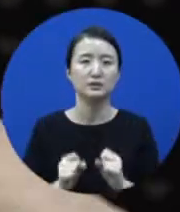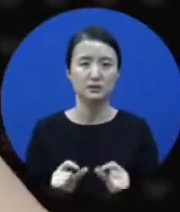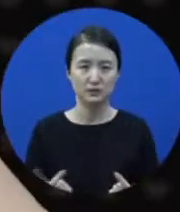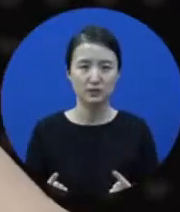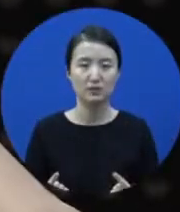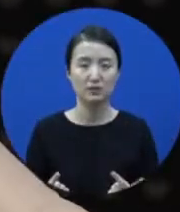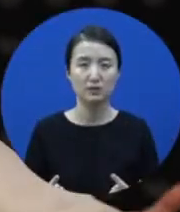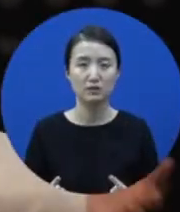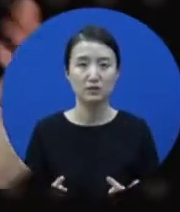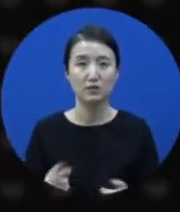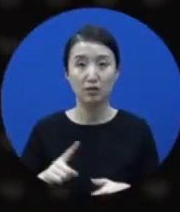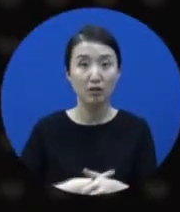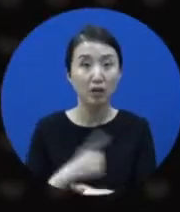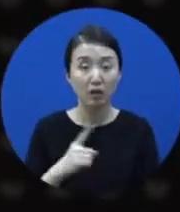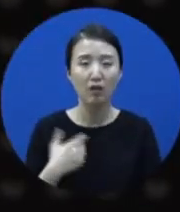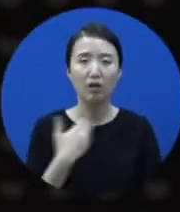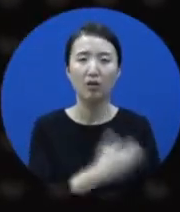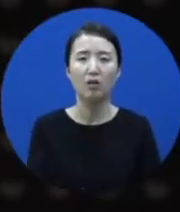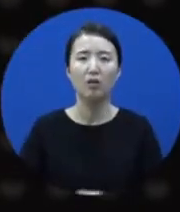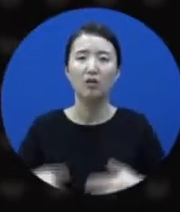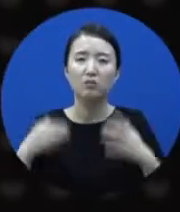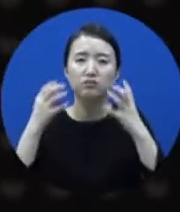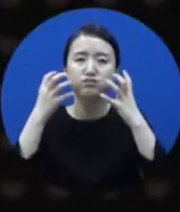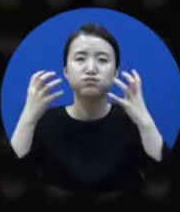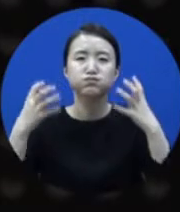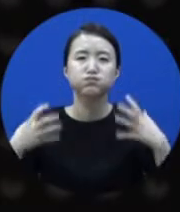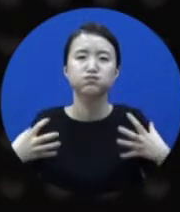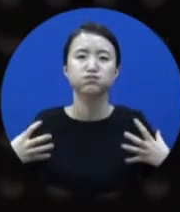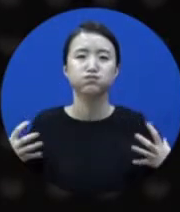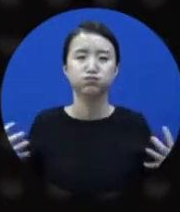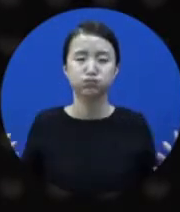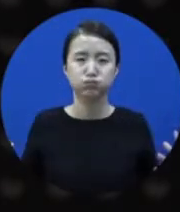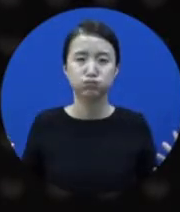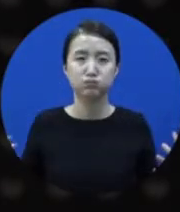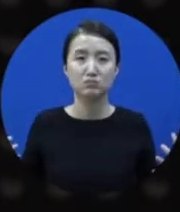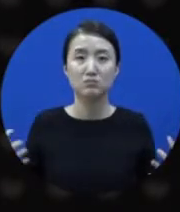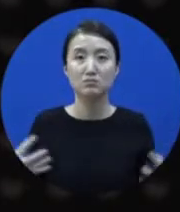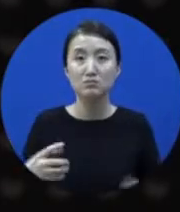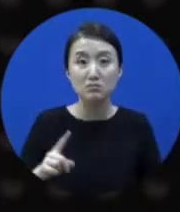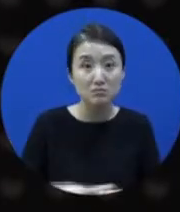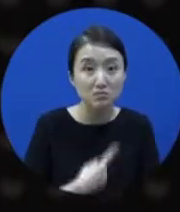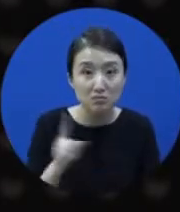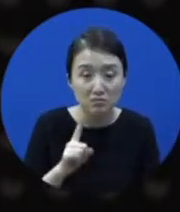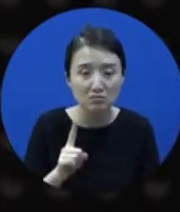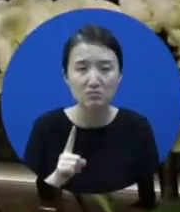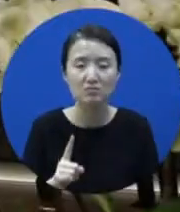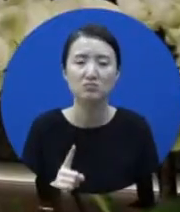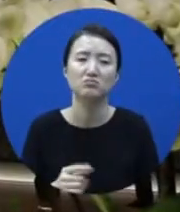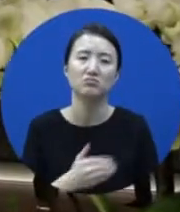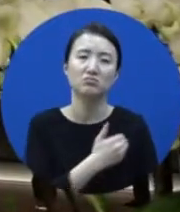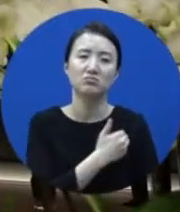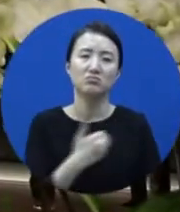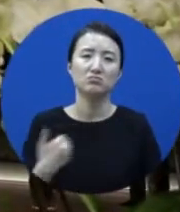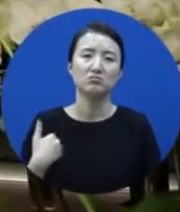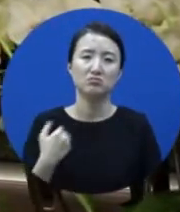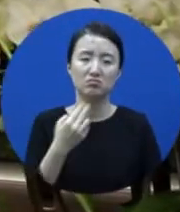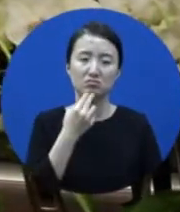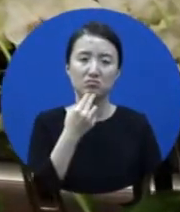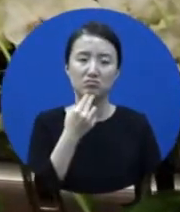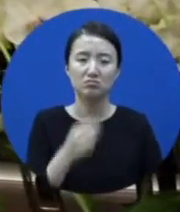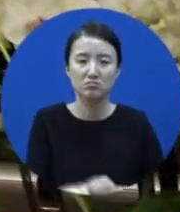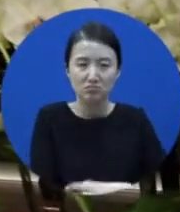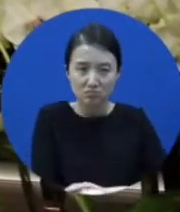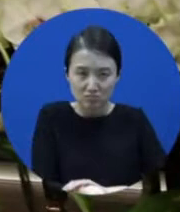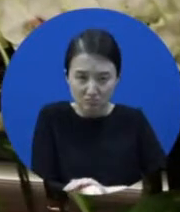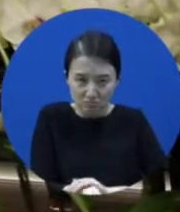이렇게 부러워서 그러고 나서는 자신감이 없는 거예요. 너무 막 긴장돼 있고 하니까 와서 이렇게